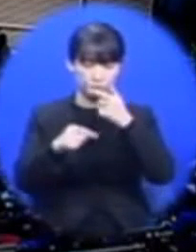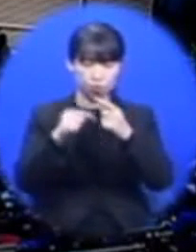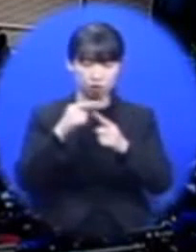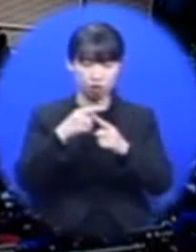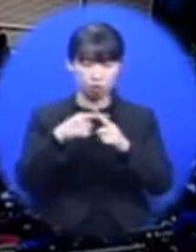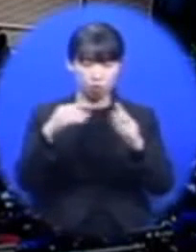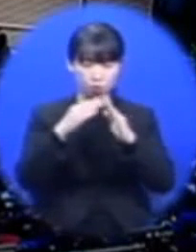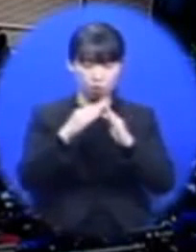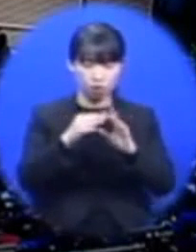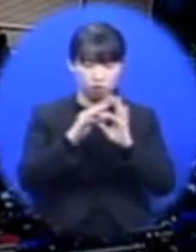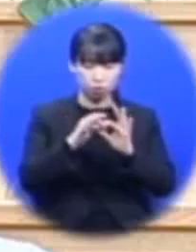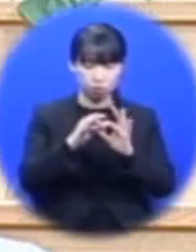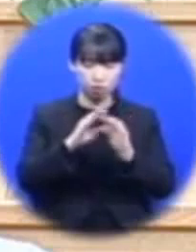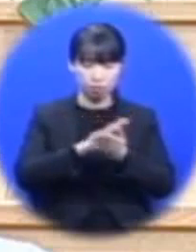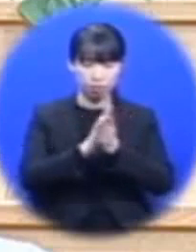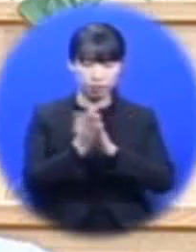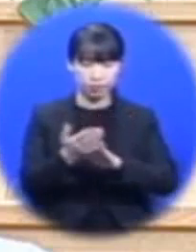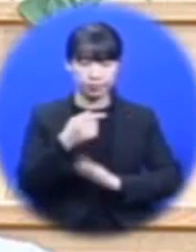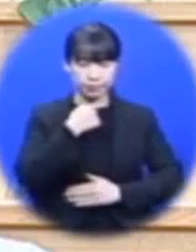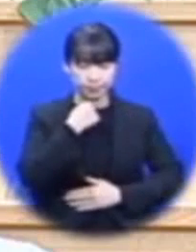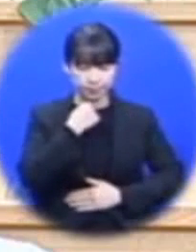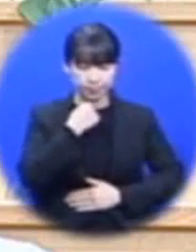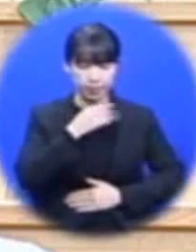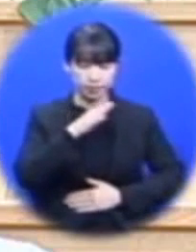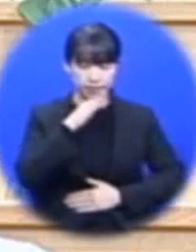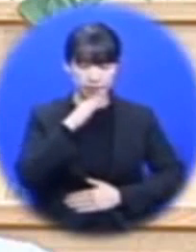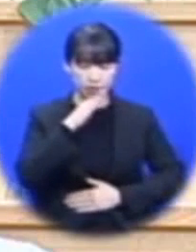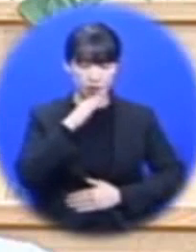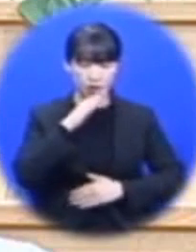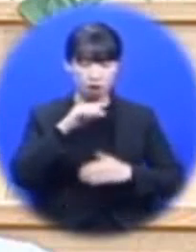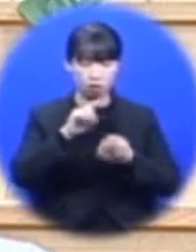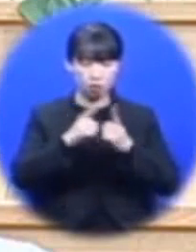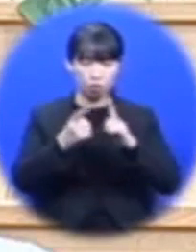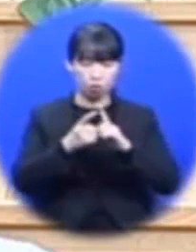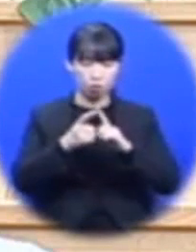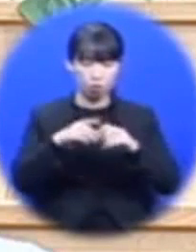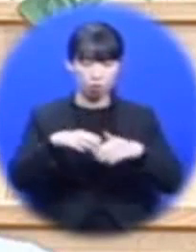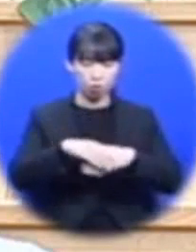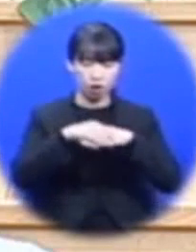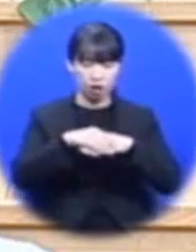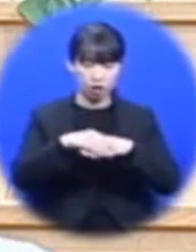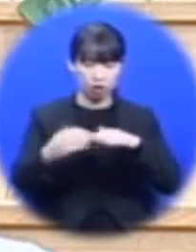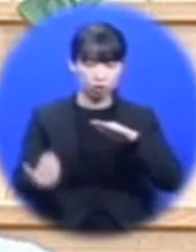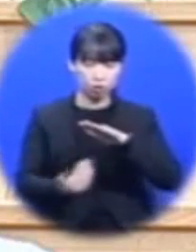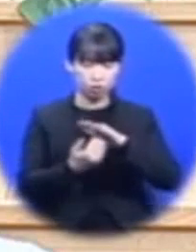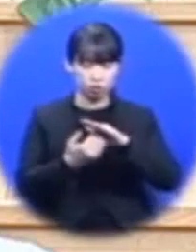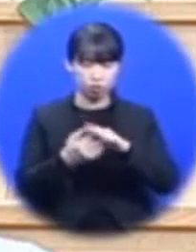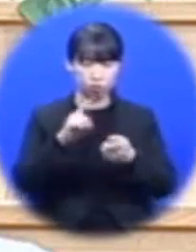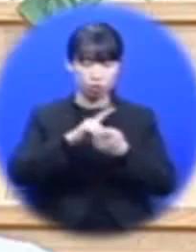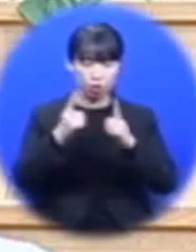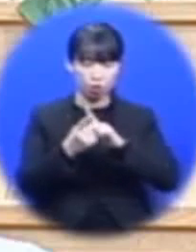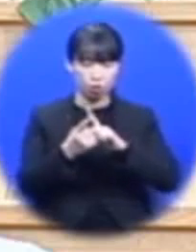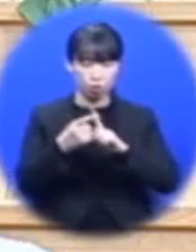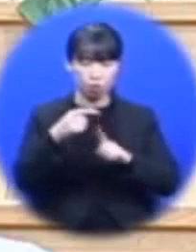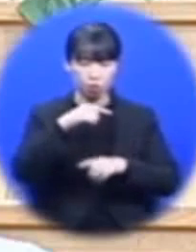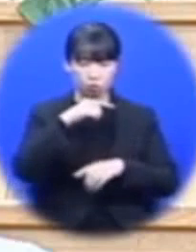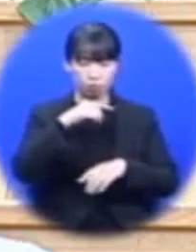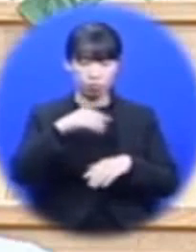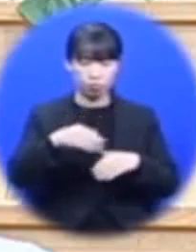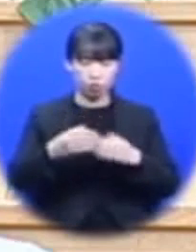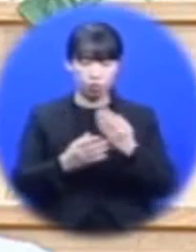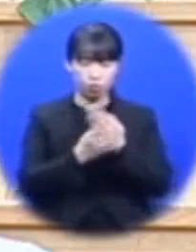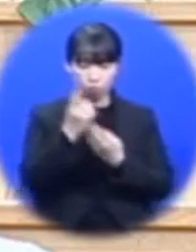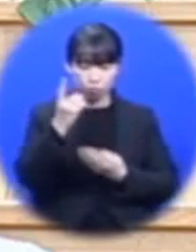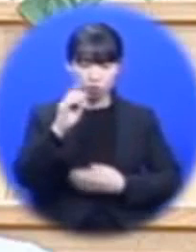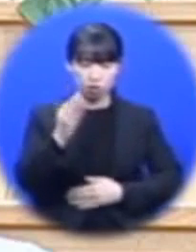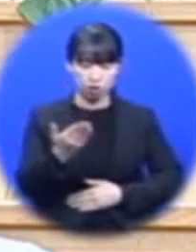변화되기를 원합니다 화가 일어나며 민족의 통일이 있으며 복음이 북한에 있는